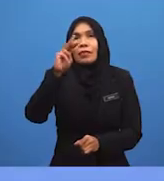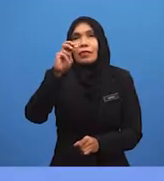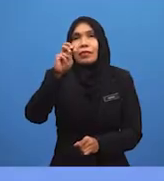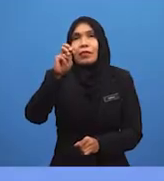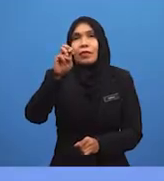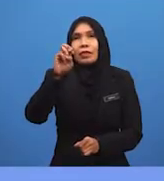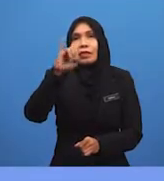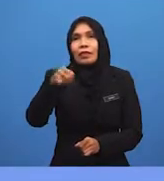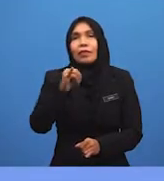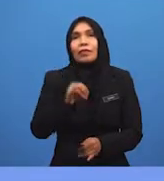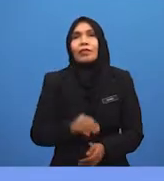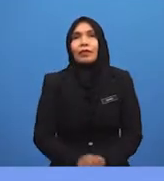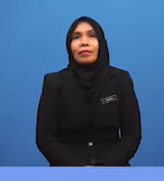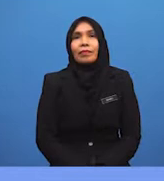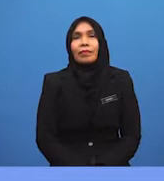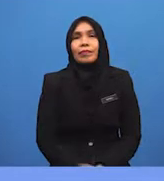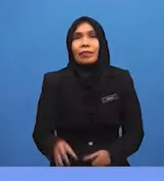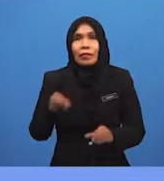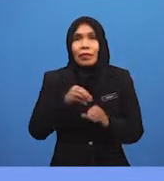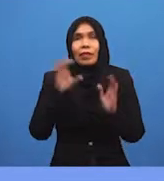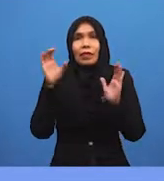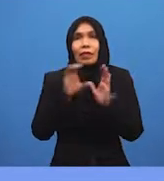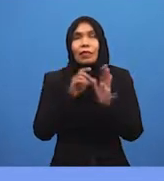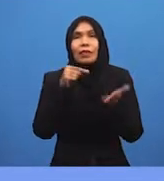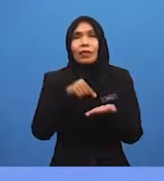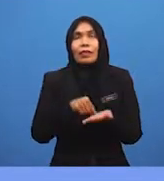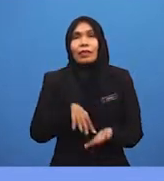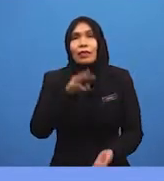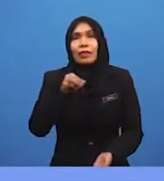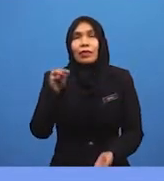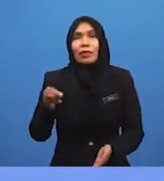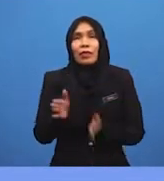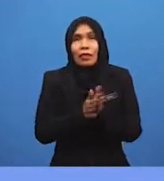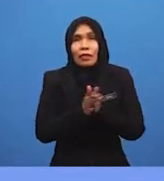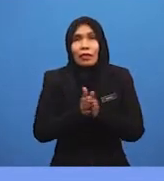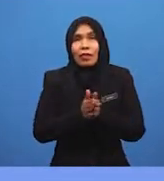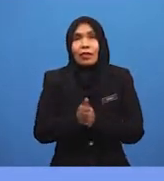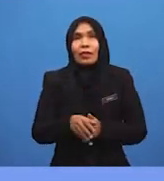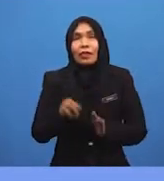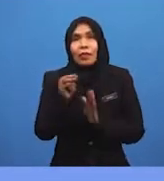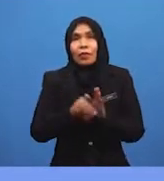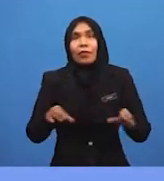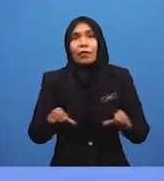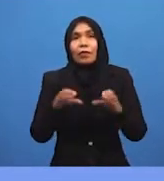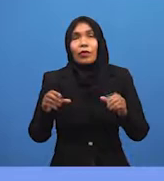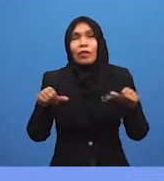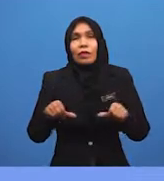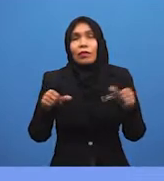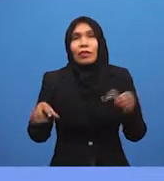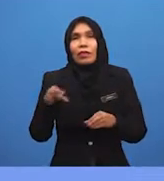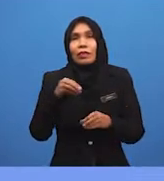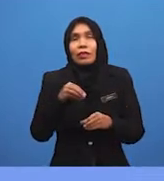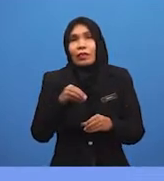ini. Dalam gambar ini, murid-murid rajin membuat aktiviti yang diberikan oleh